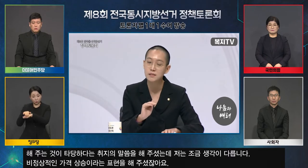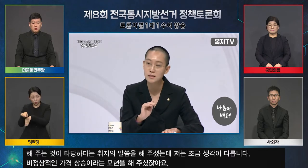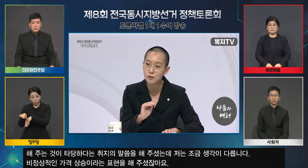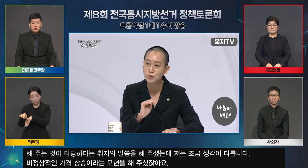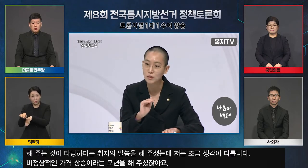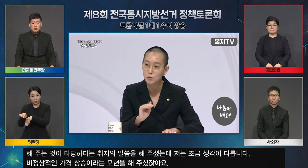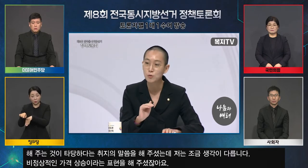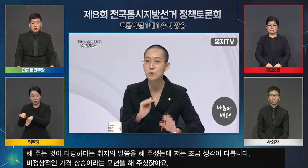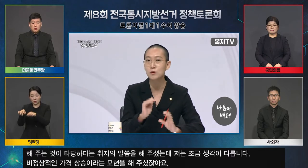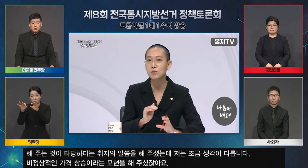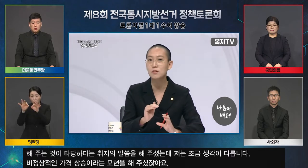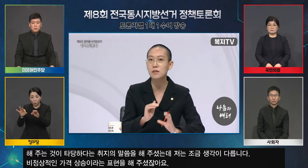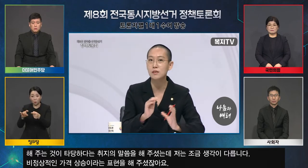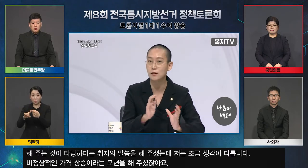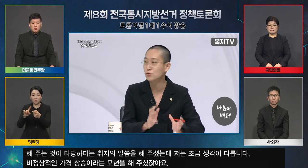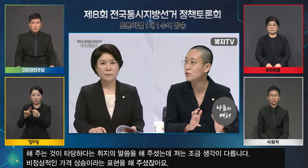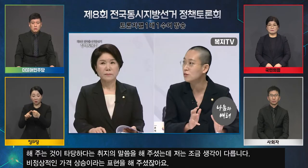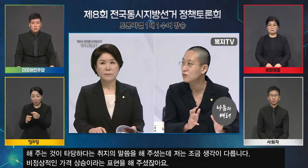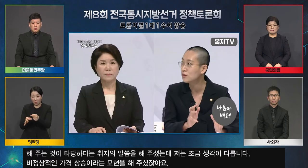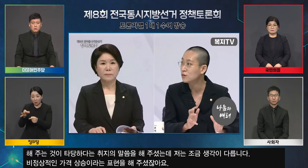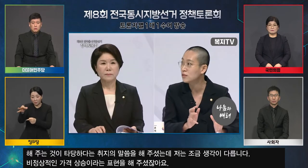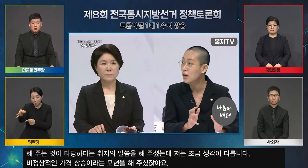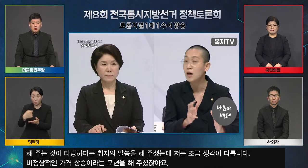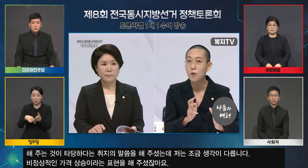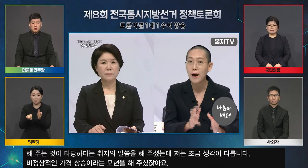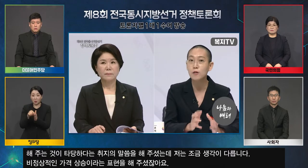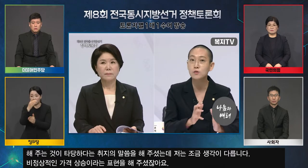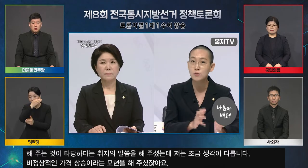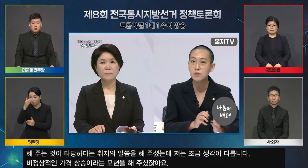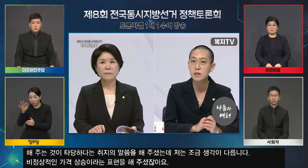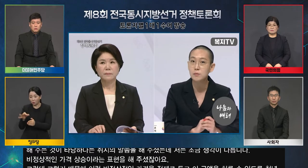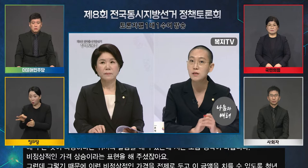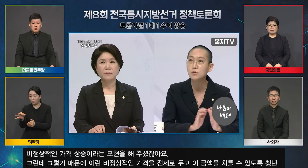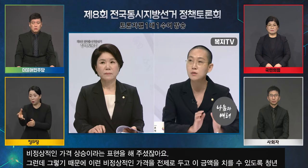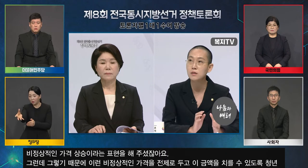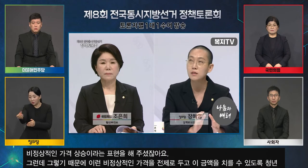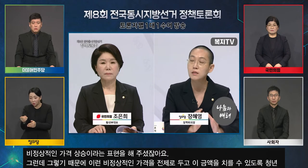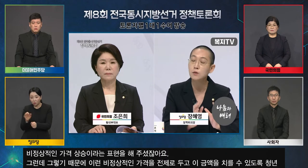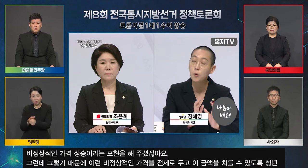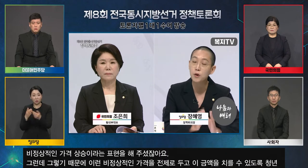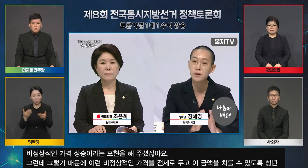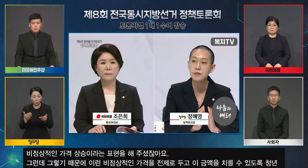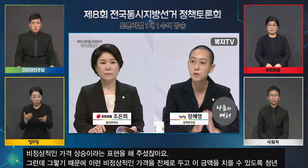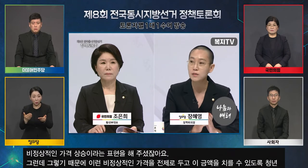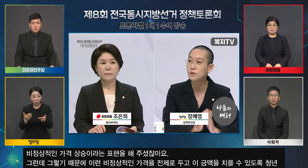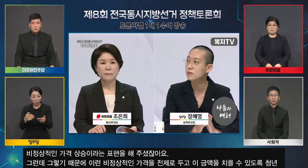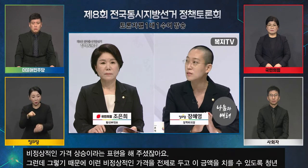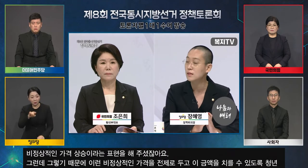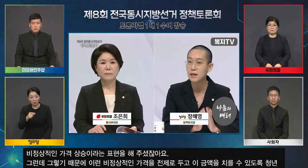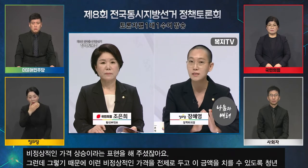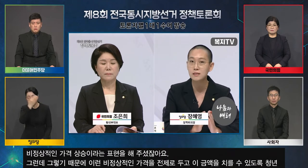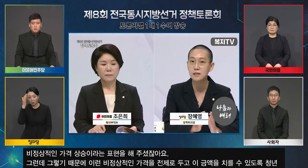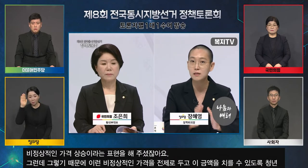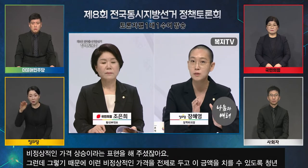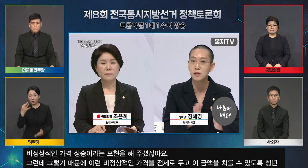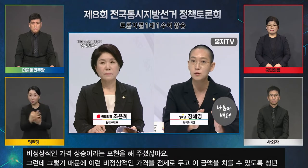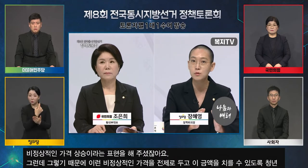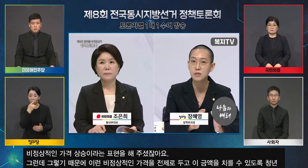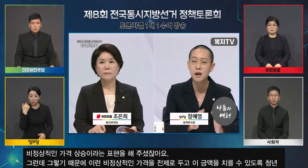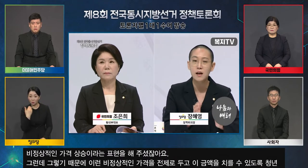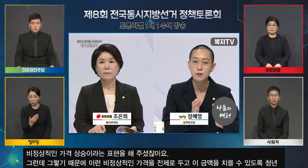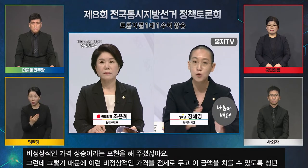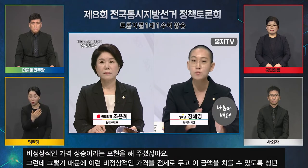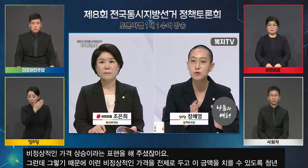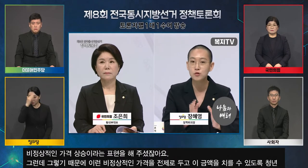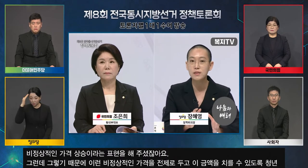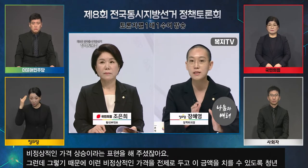금액을 치를 수 있도록 청년들에게 대출을 해주는 것이 과연 청년들의 미래 소득을 고려한다고 했었을 때 사실상 그 미래